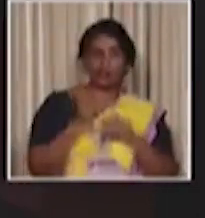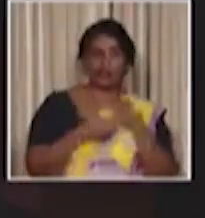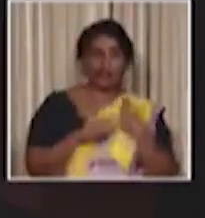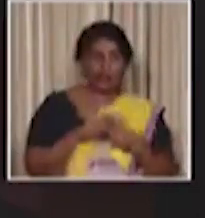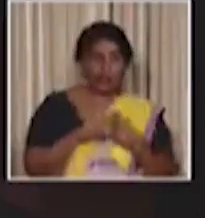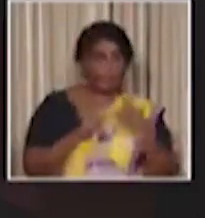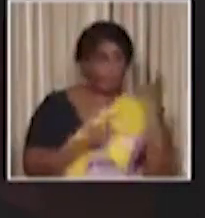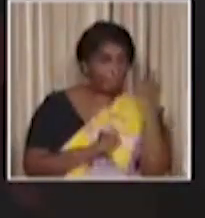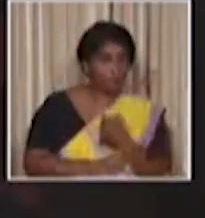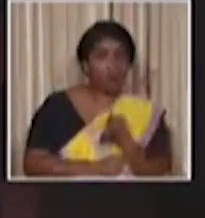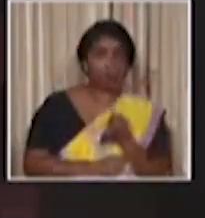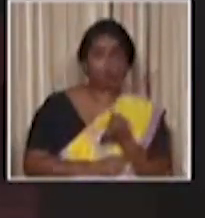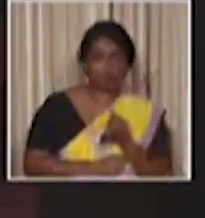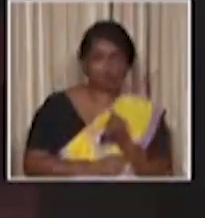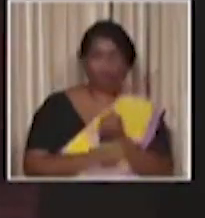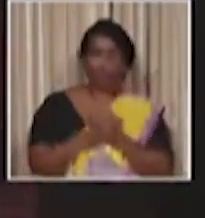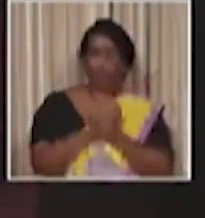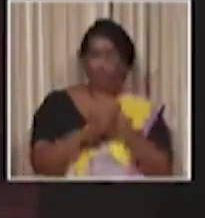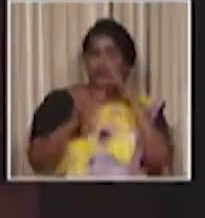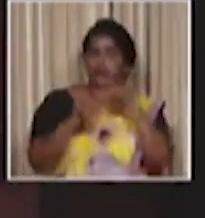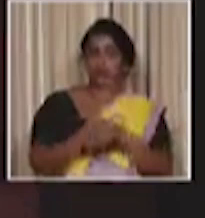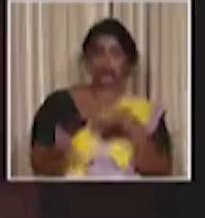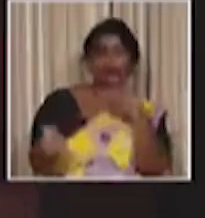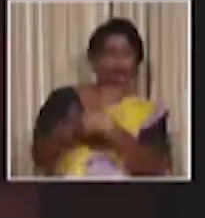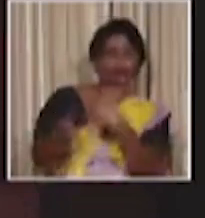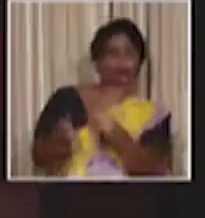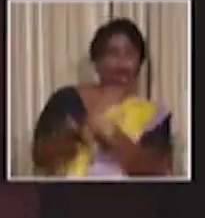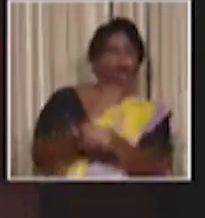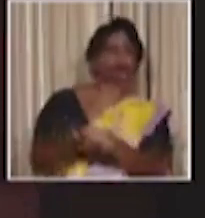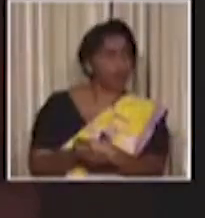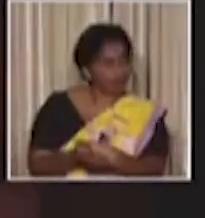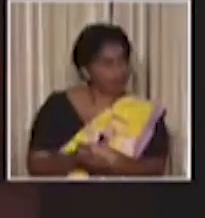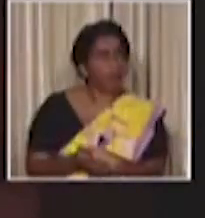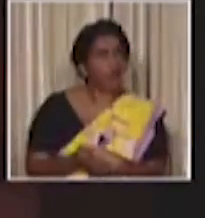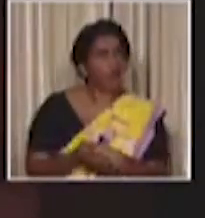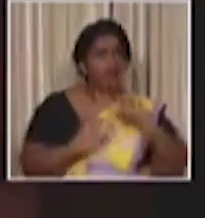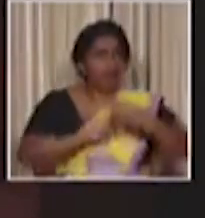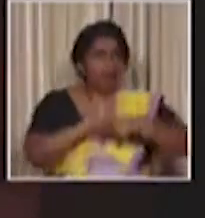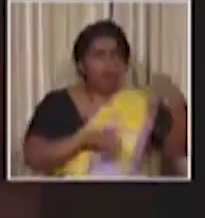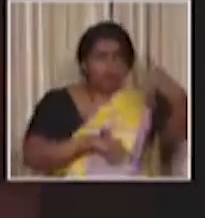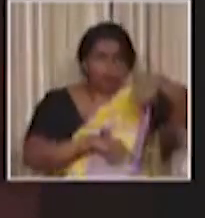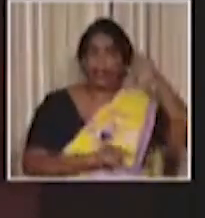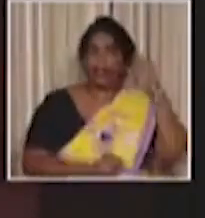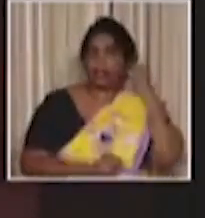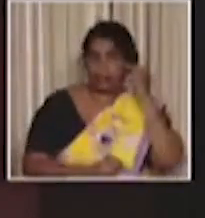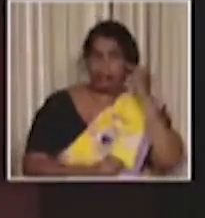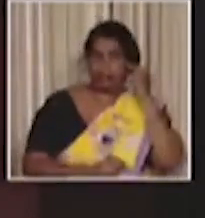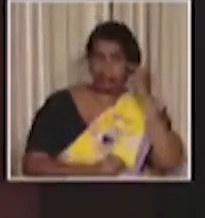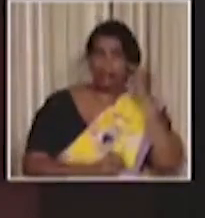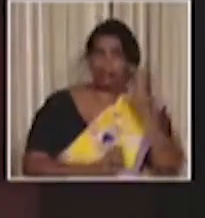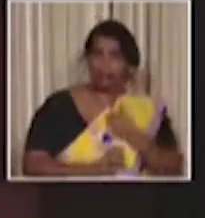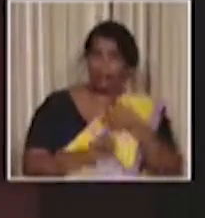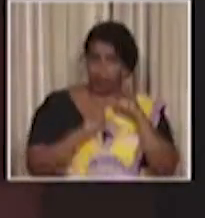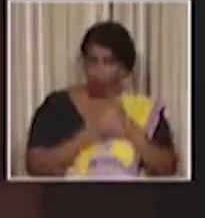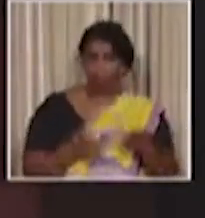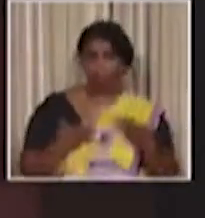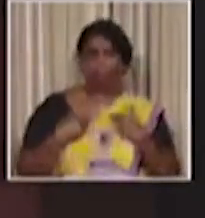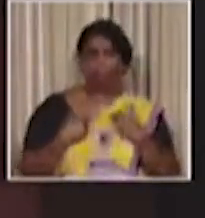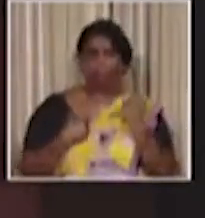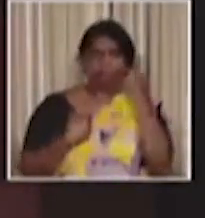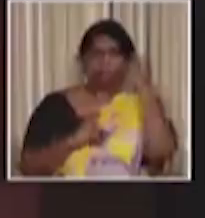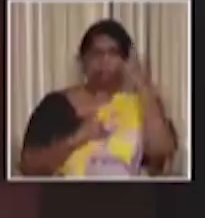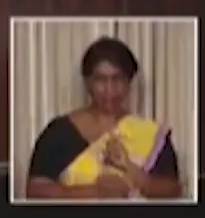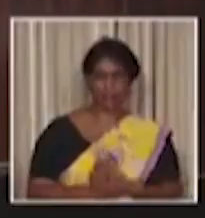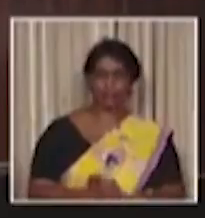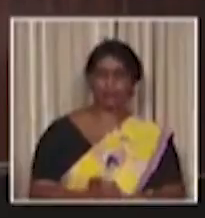ගෙවන්නන්ගේ සල්ලි වලින් හිරගෙදර ඇතුලේ සාත්තු සප්පායම් වෙන එක කියන එක මුළු රටම හිතන්නට ඕන අපි එහෙමද කරන්නේ ඇයි අපිට සිංගප්පූරු